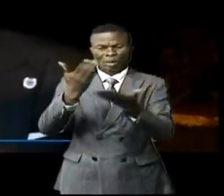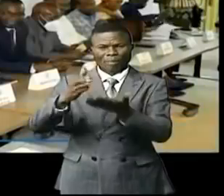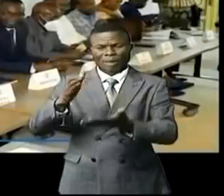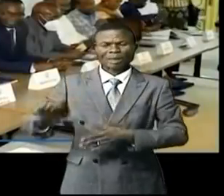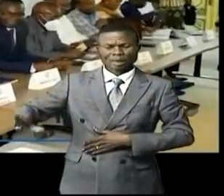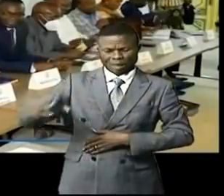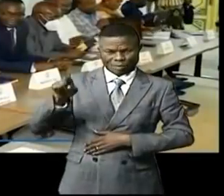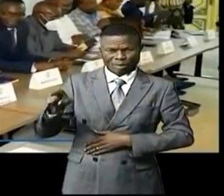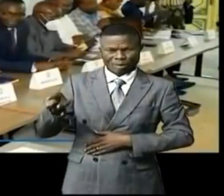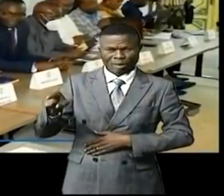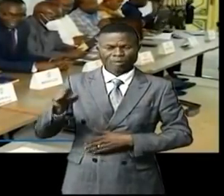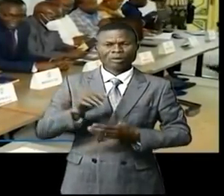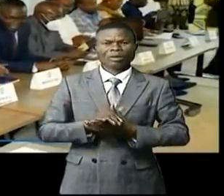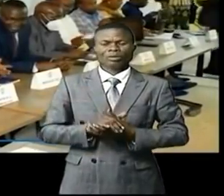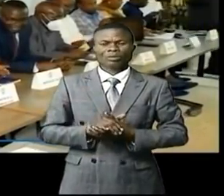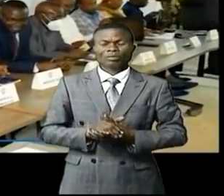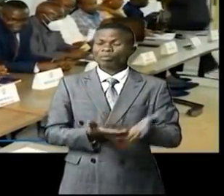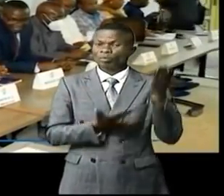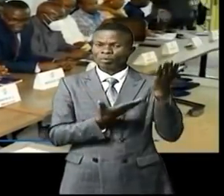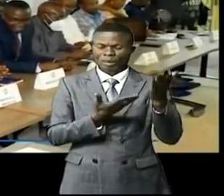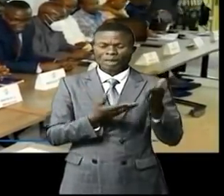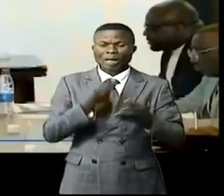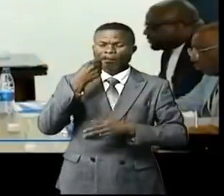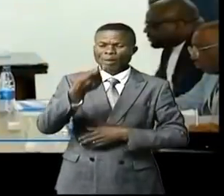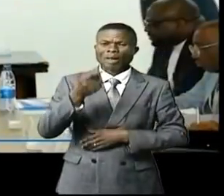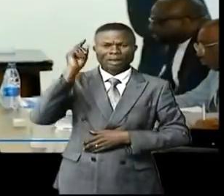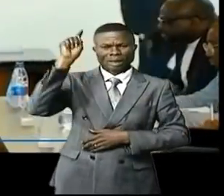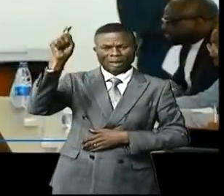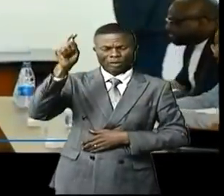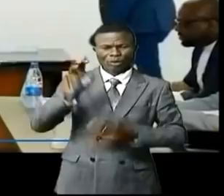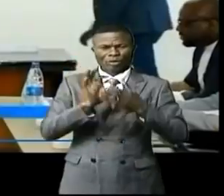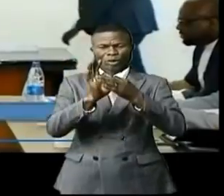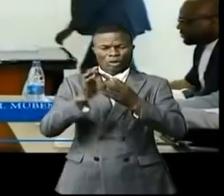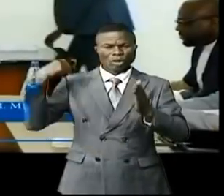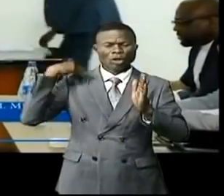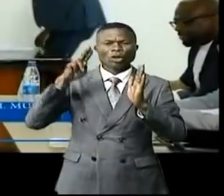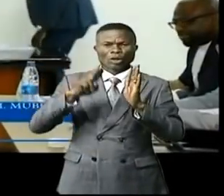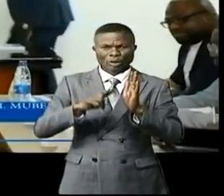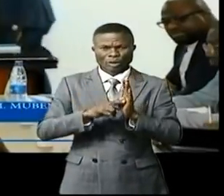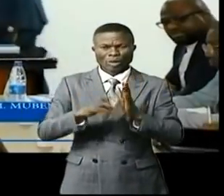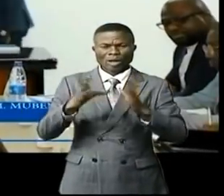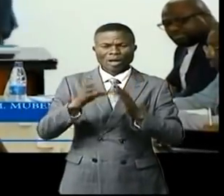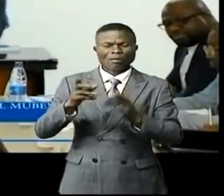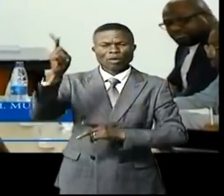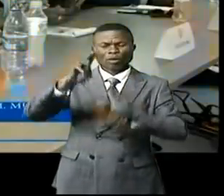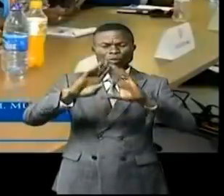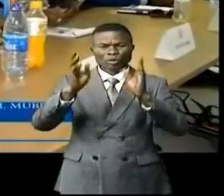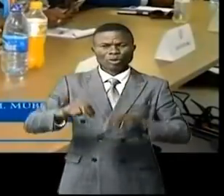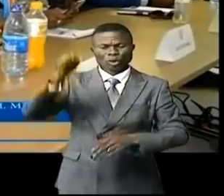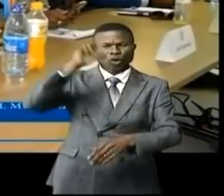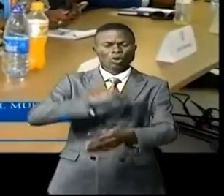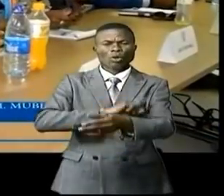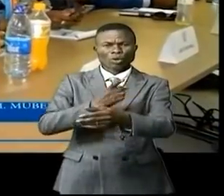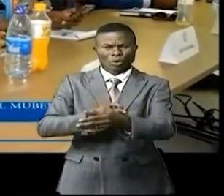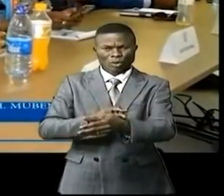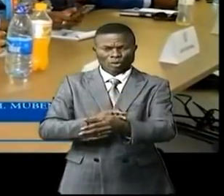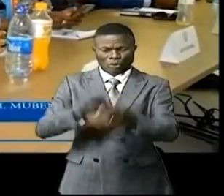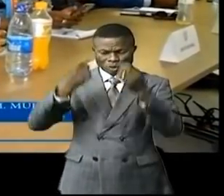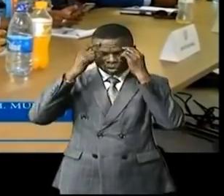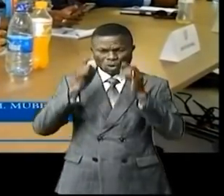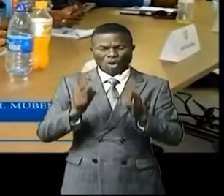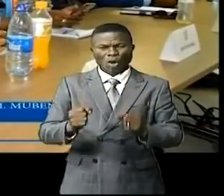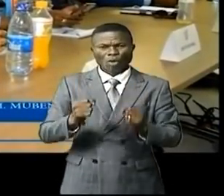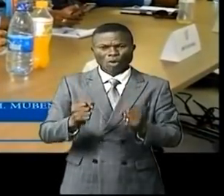pays. Une façon pour lui de témoigner l'attachement de son gouvernement à cette population du Nord Kivu et sa